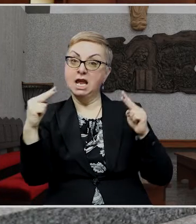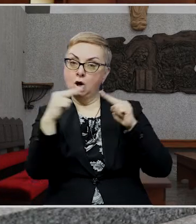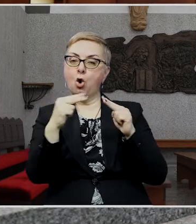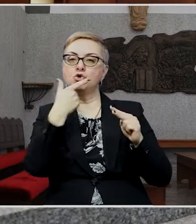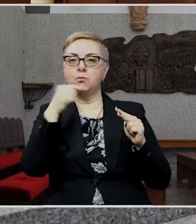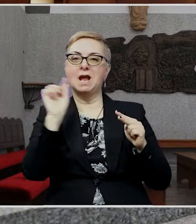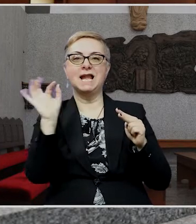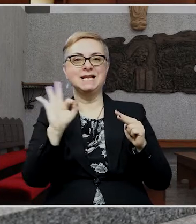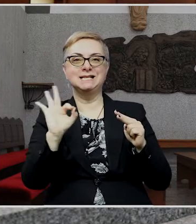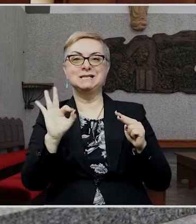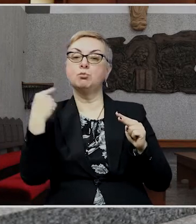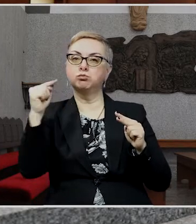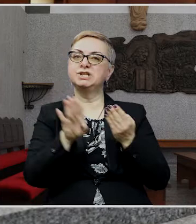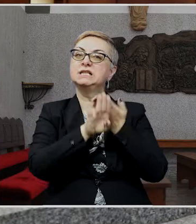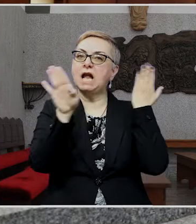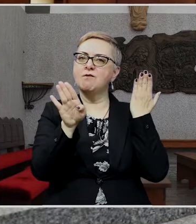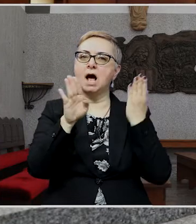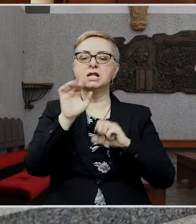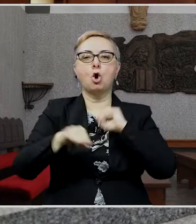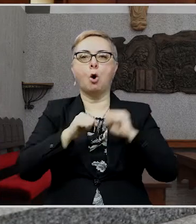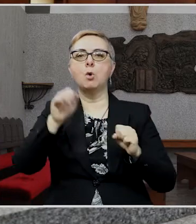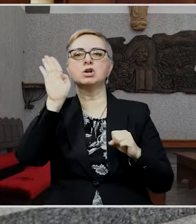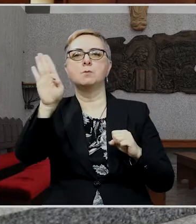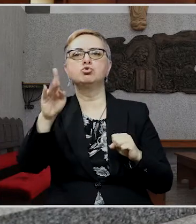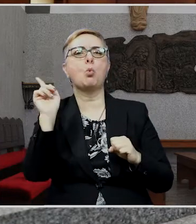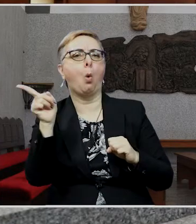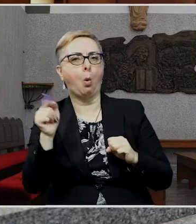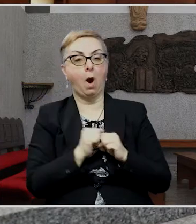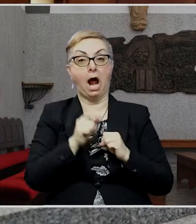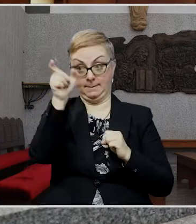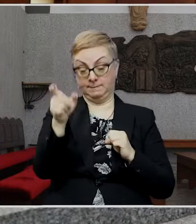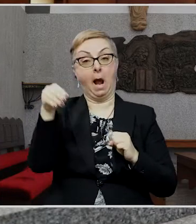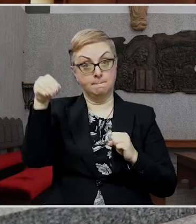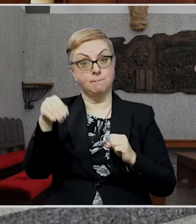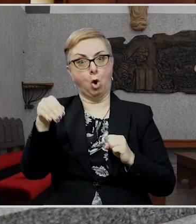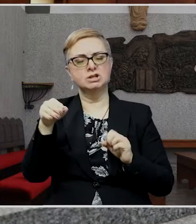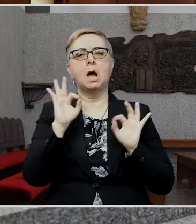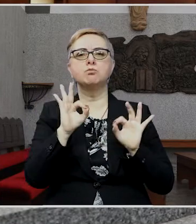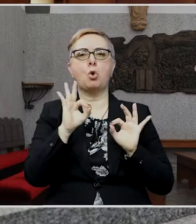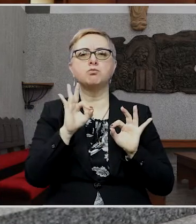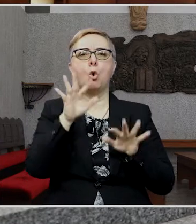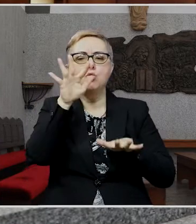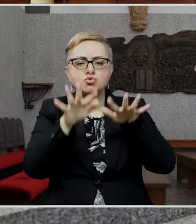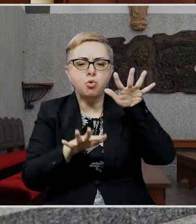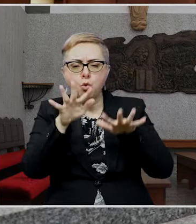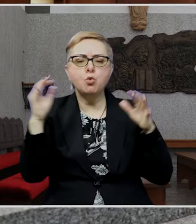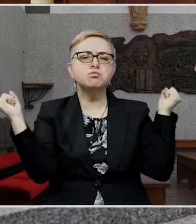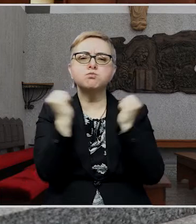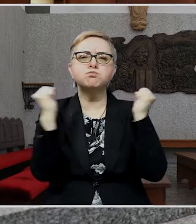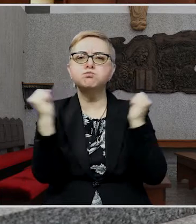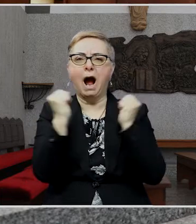incontro qual è il comportamento di mosè e vediamo che mosè oppone le sue